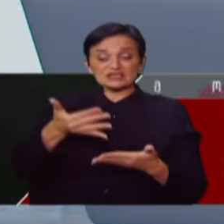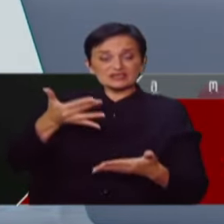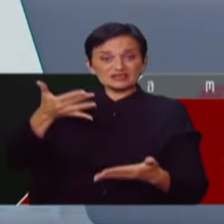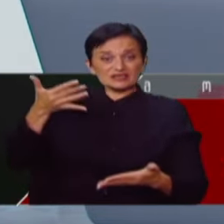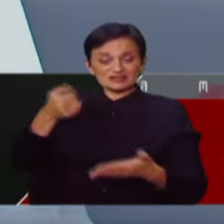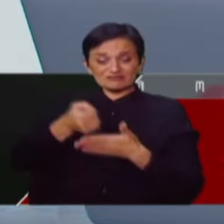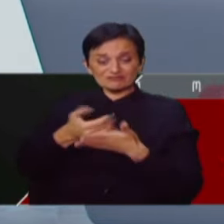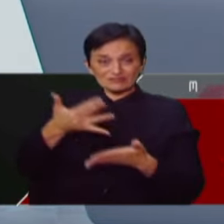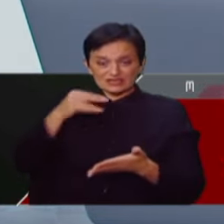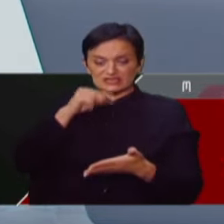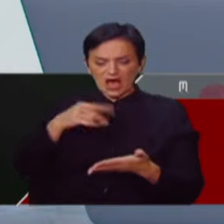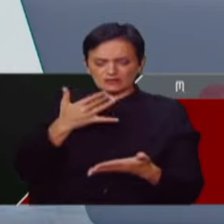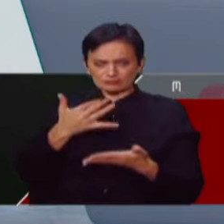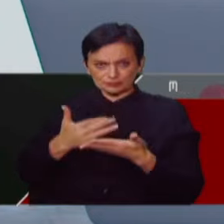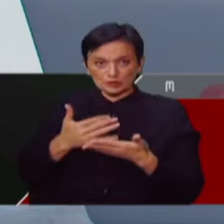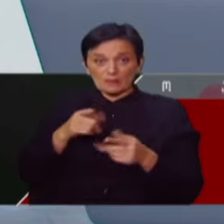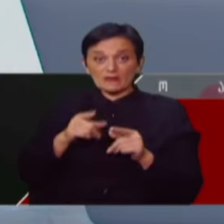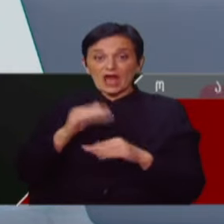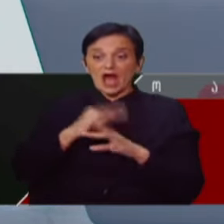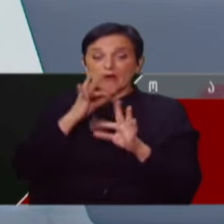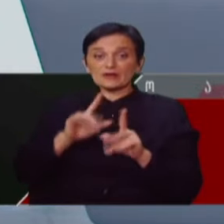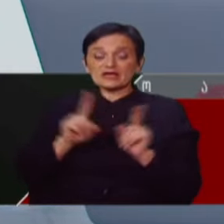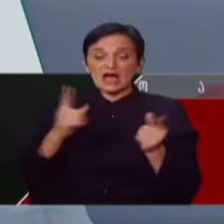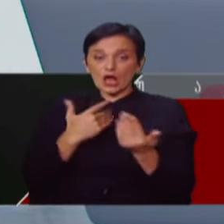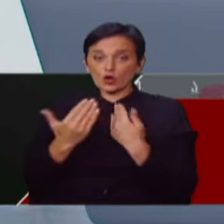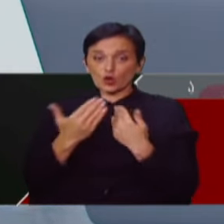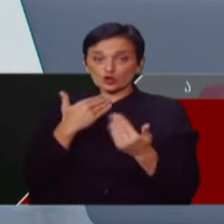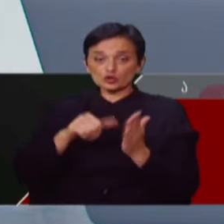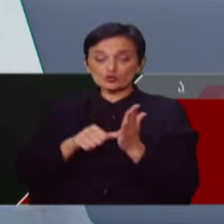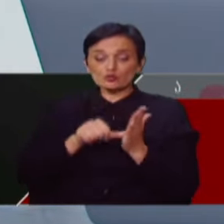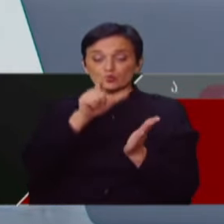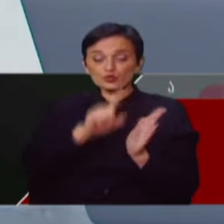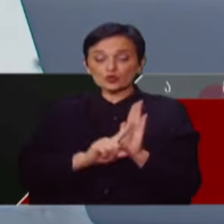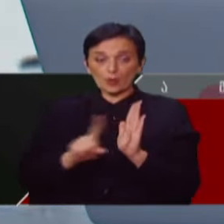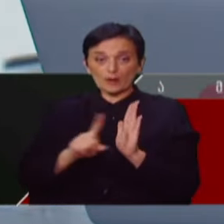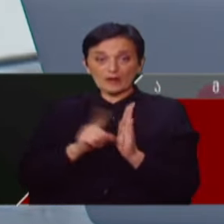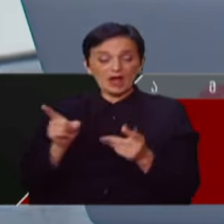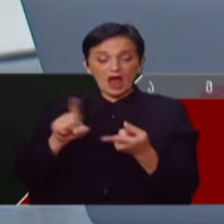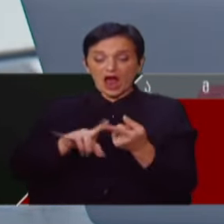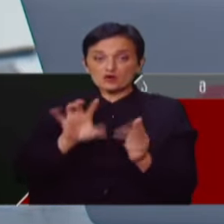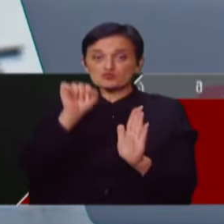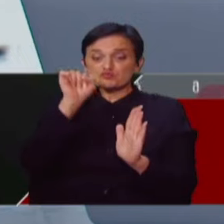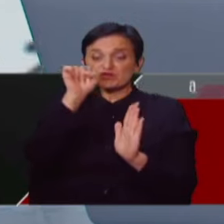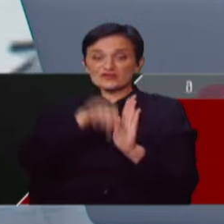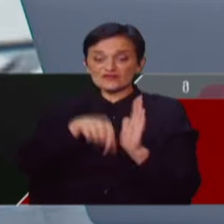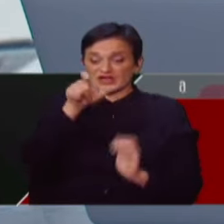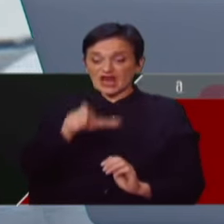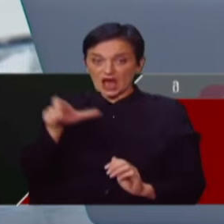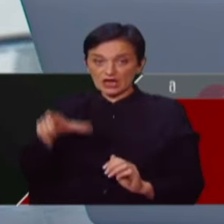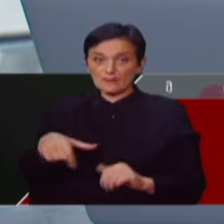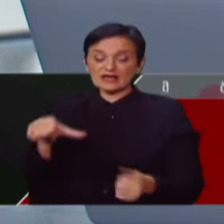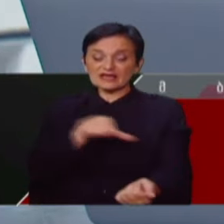რიგ დანაშაულებებს შეეხება. ამნისტია განსაკუთრებულ მიდგომას ნერგავს პრობაციონერების მიმართ. ის არ ეხება ამ მკვლელობისთვის ნასამართლებ